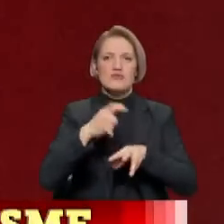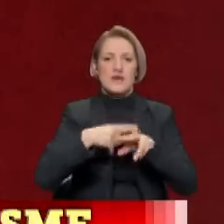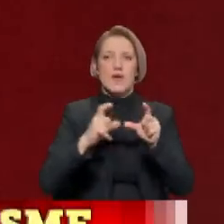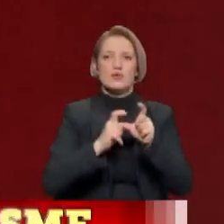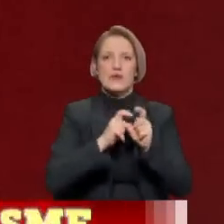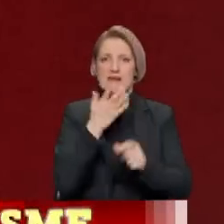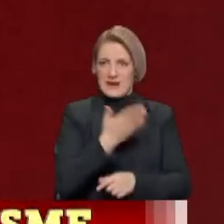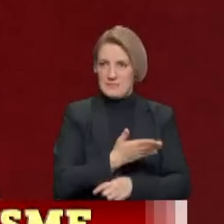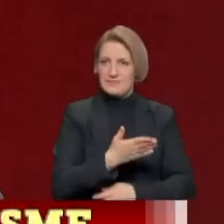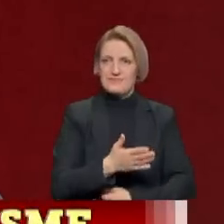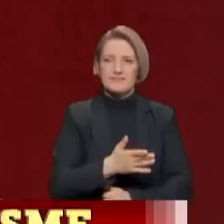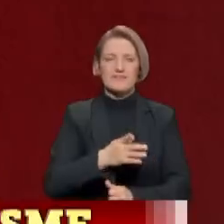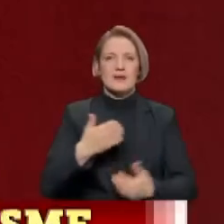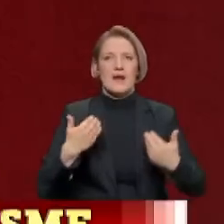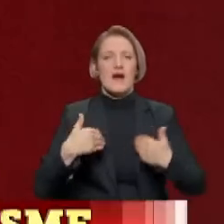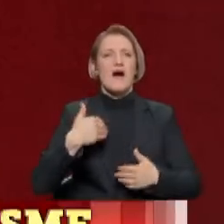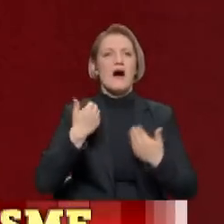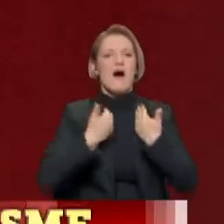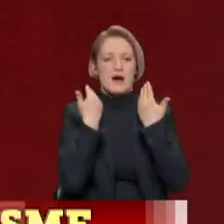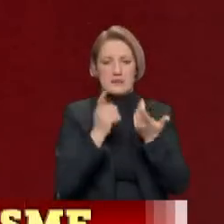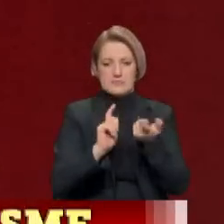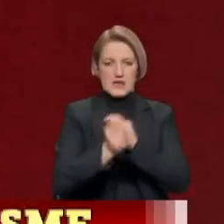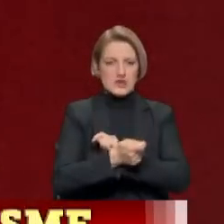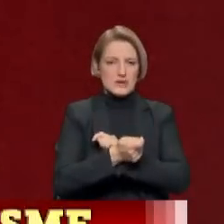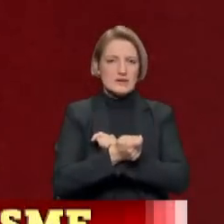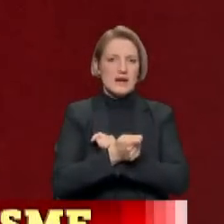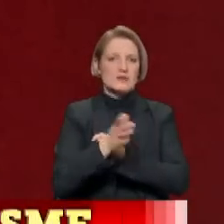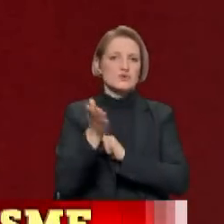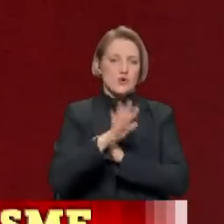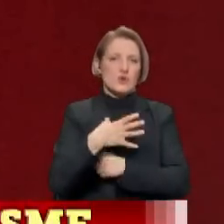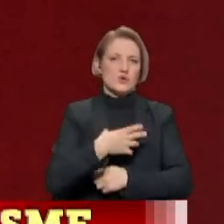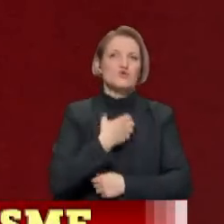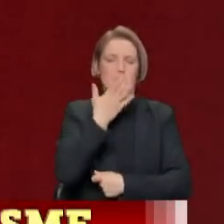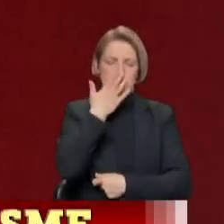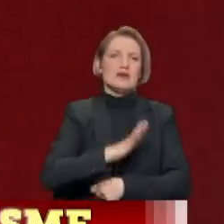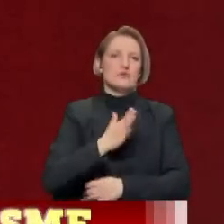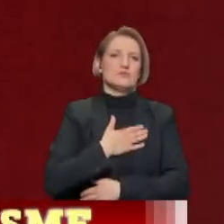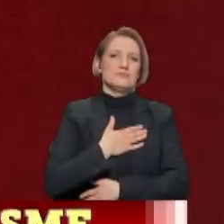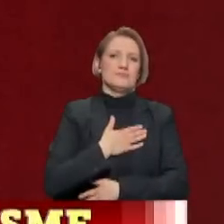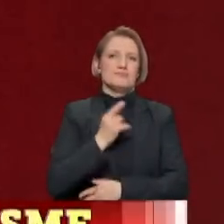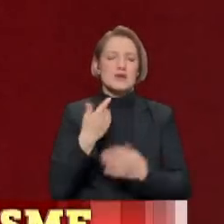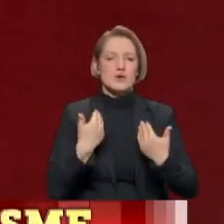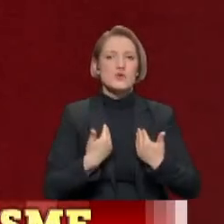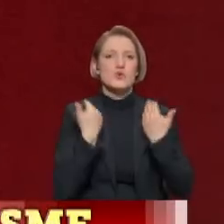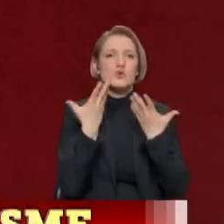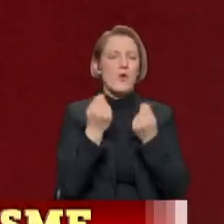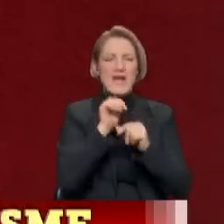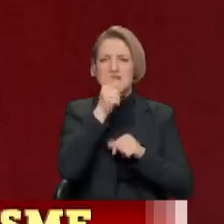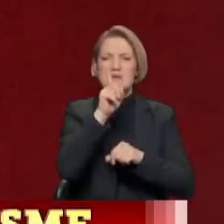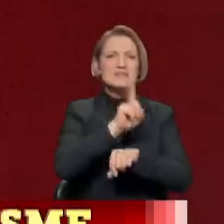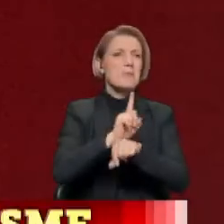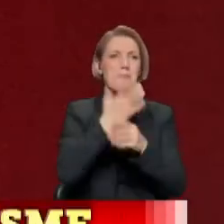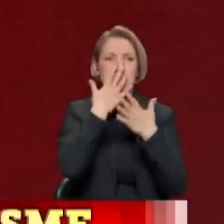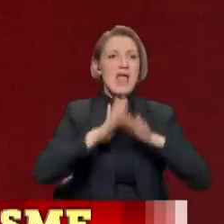de. Şimdi hakim değiştikten sonra maalesef bekliyordum. Bir hukukçu olarak hiçbir zaman beklemedim